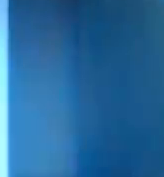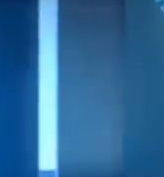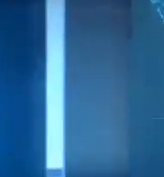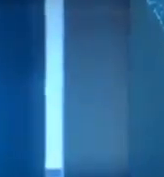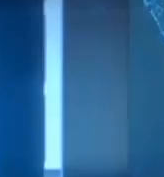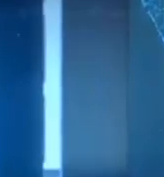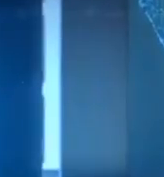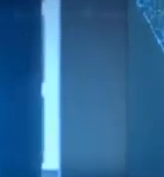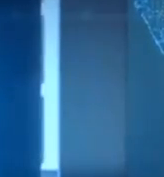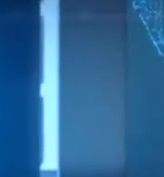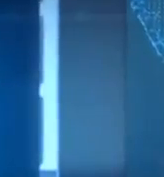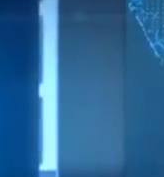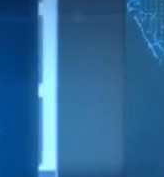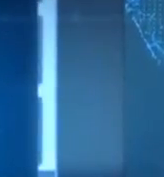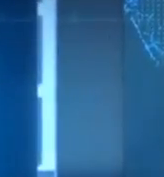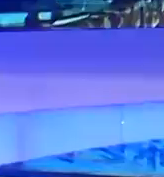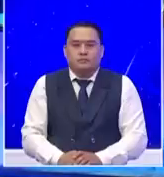Жетісу телеарнасы.